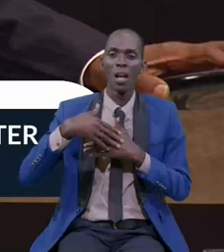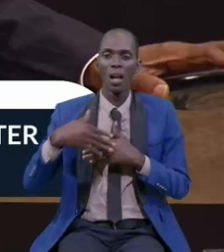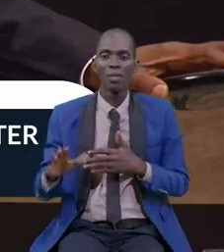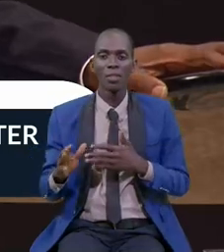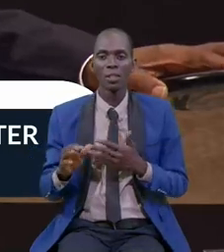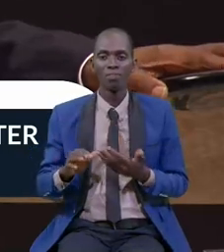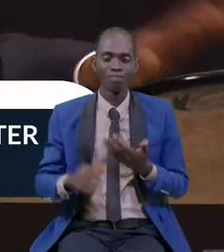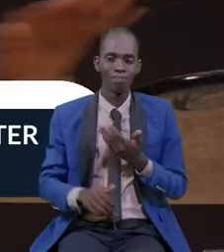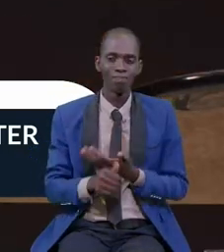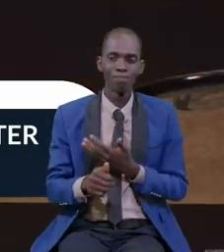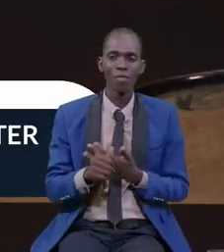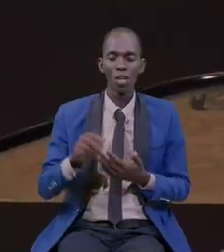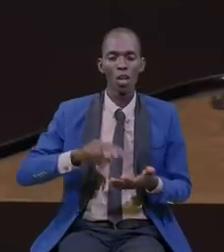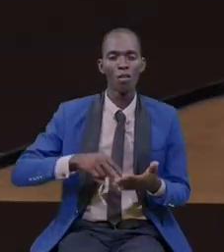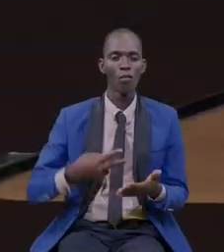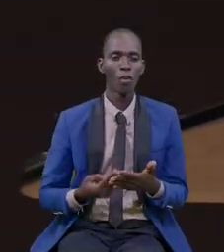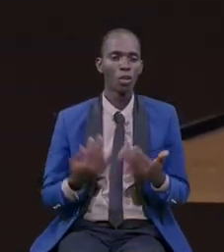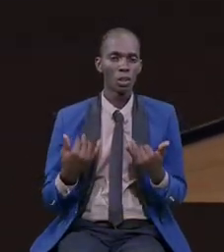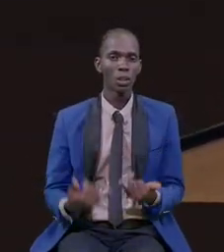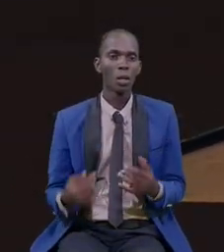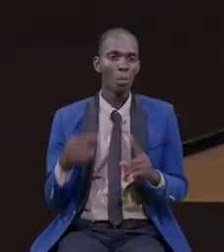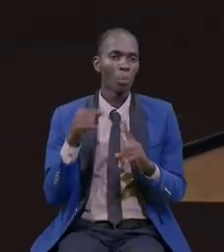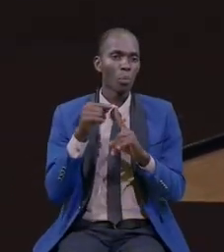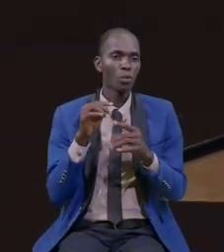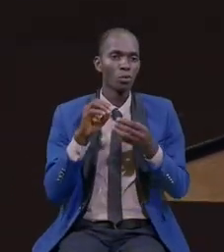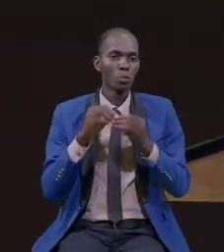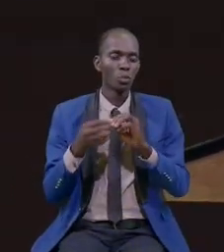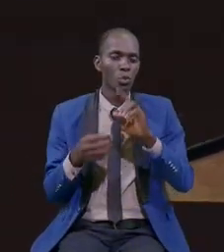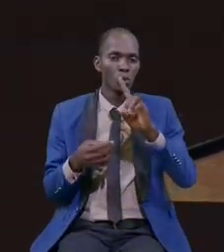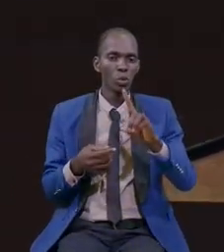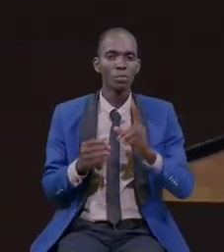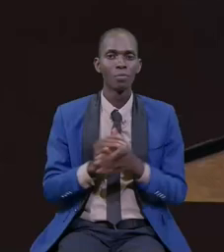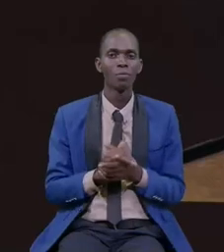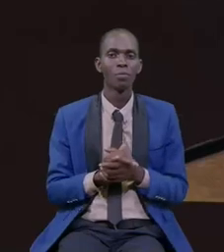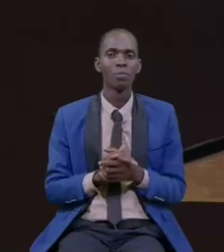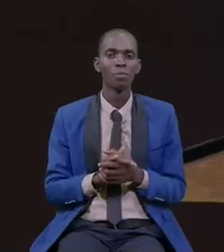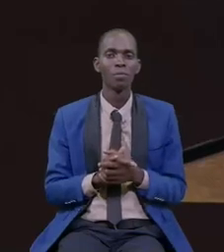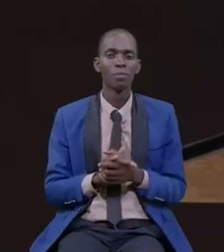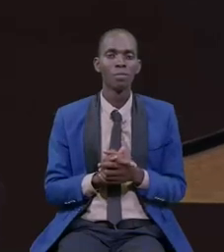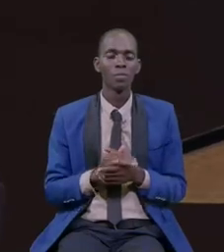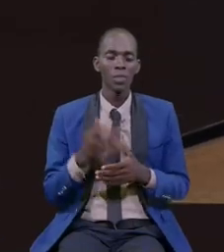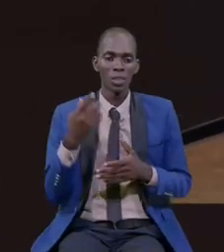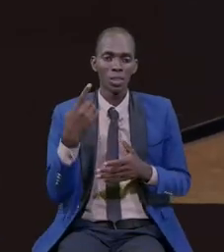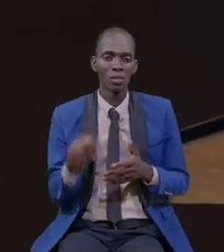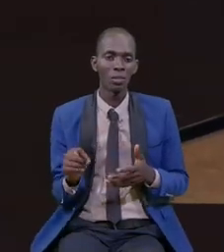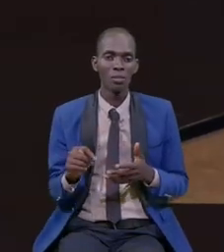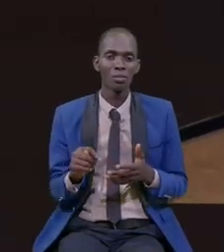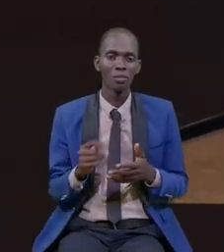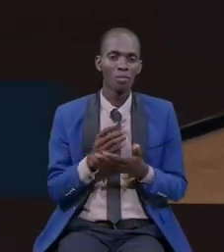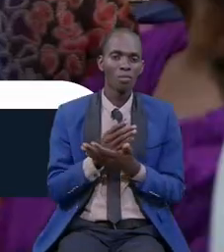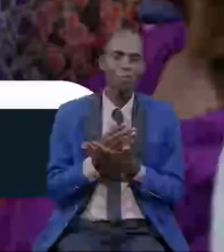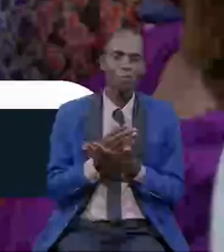mortelle nous allons venir au sous-titre 1 le sous-titre 1 parle de l'expulsion loin du